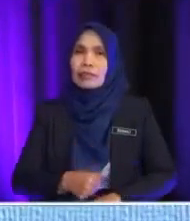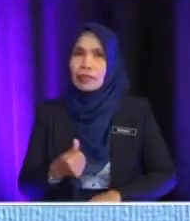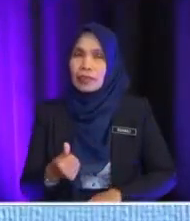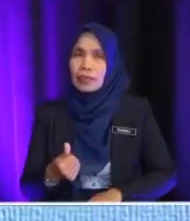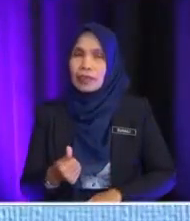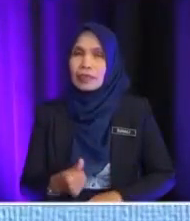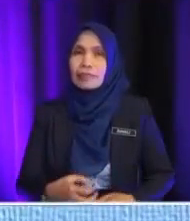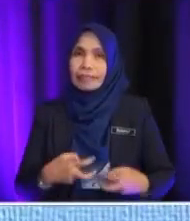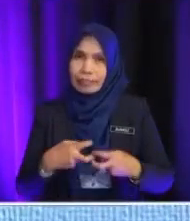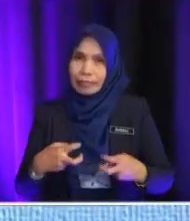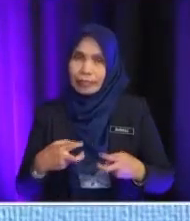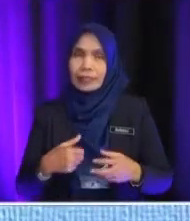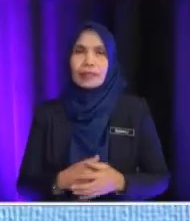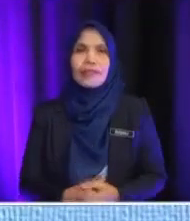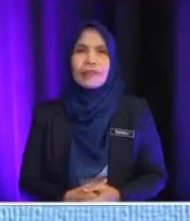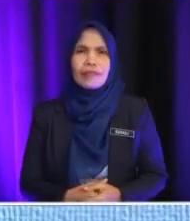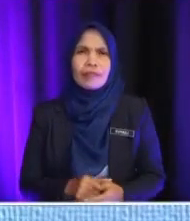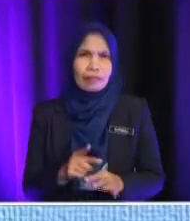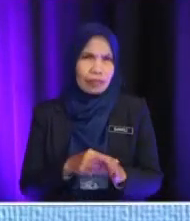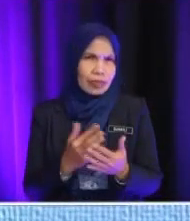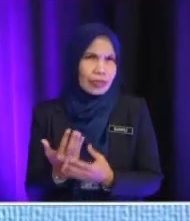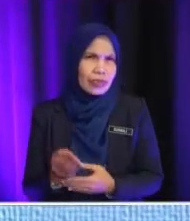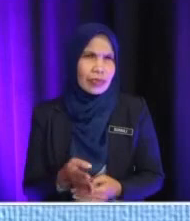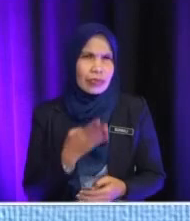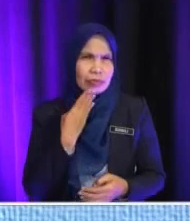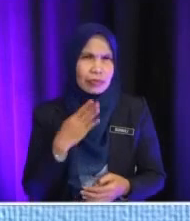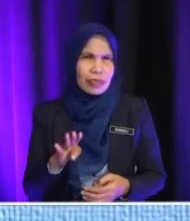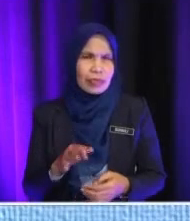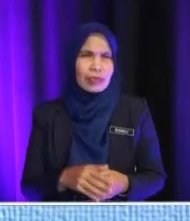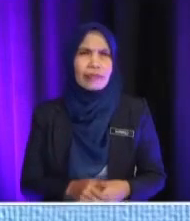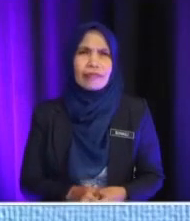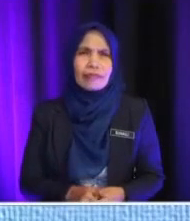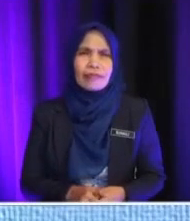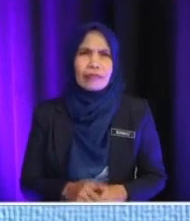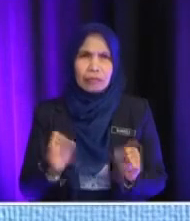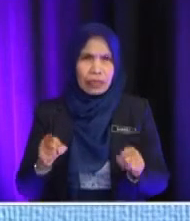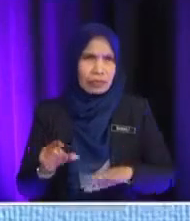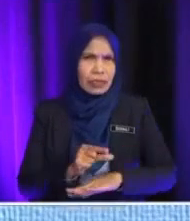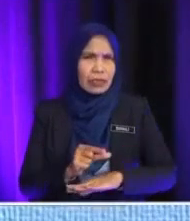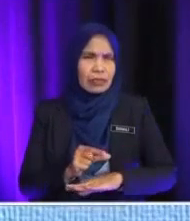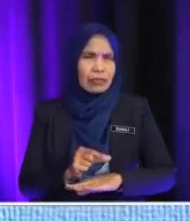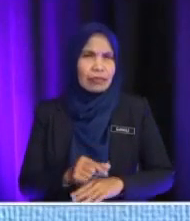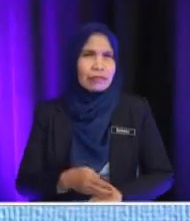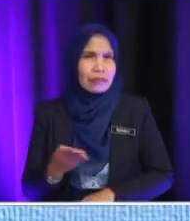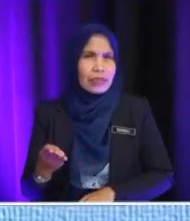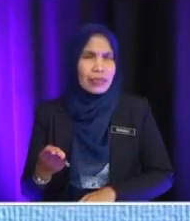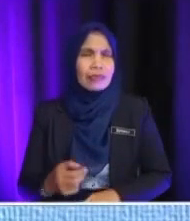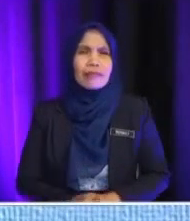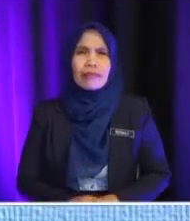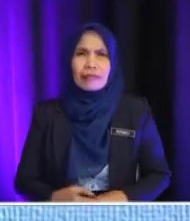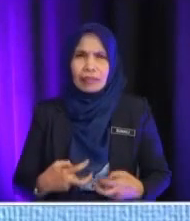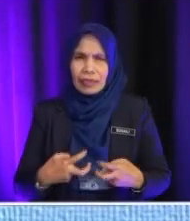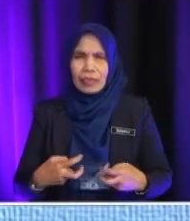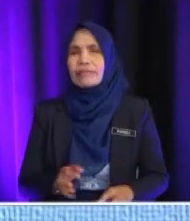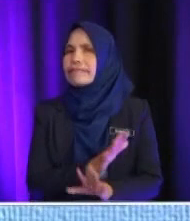cikgu akan tunjukkan. Kalau tangan kita basah, boleh guna alat elektrik tak? Tak boleh, ya. Cikgu. Boleh terjadinya